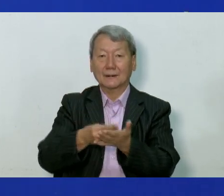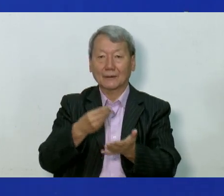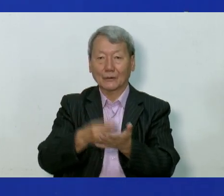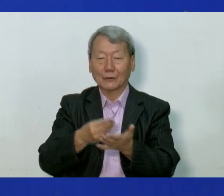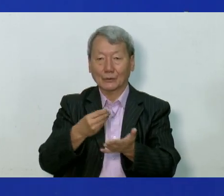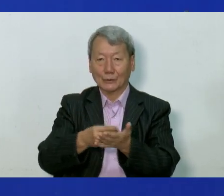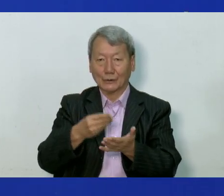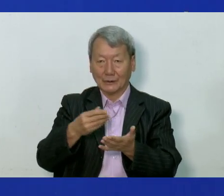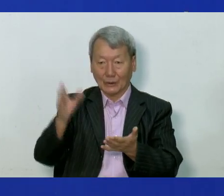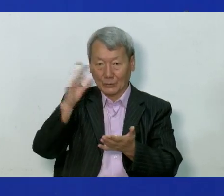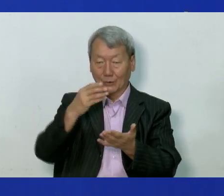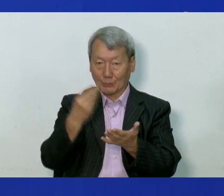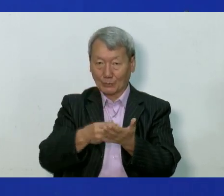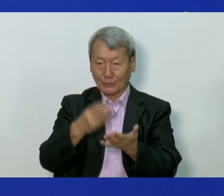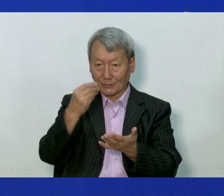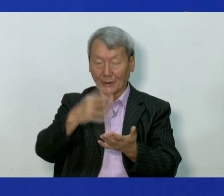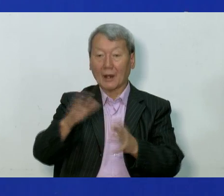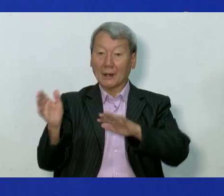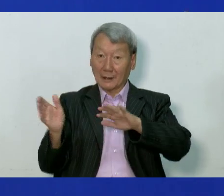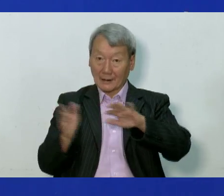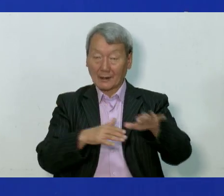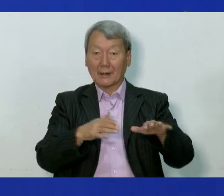бюджеттик колдоо боюнча. Эми